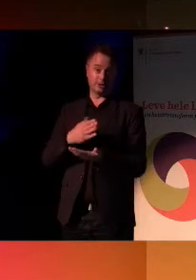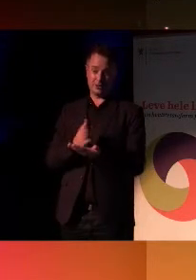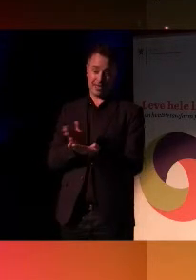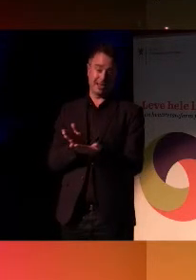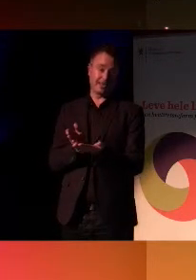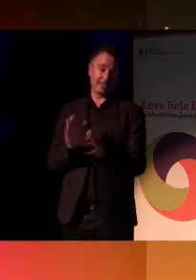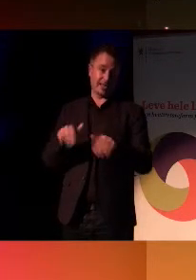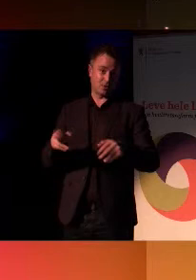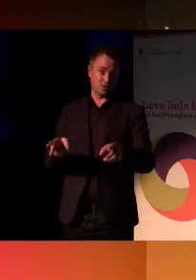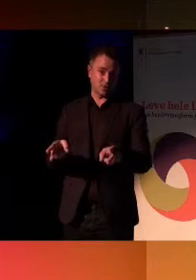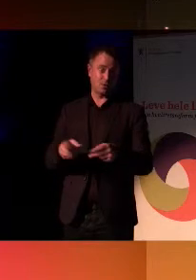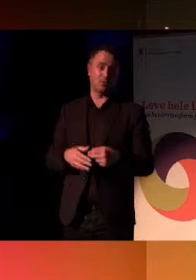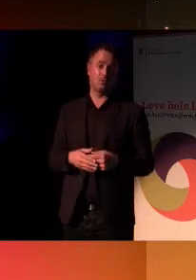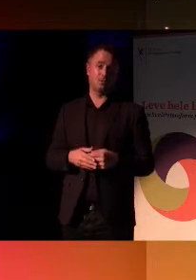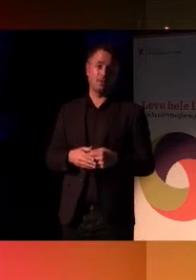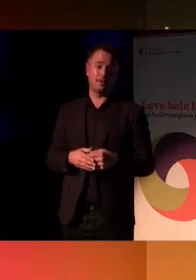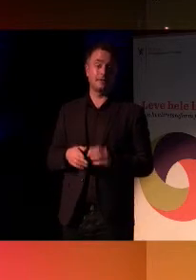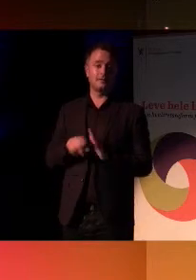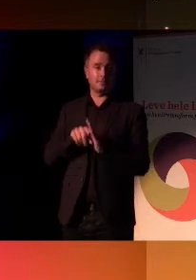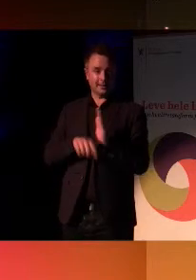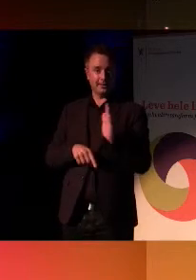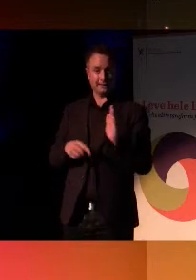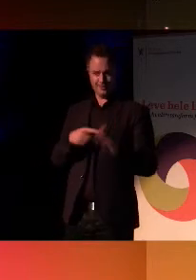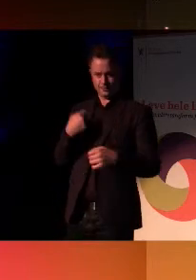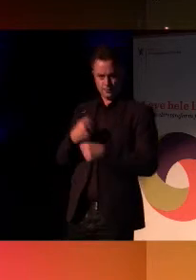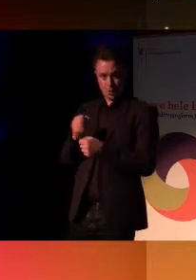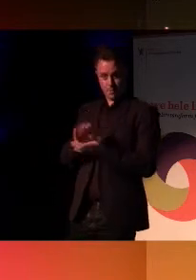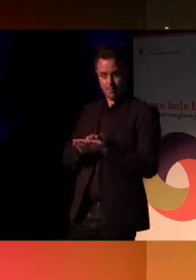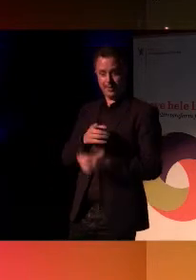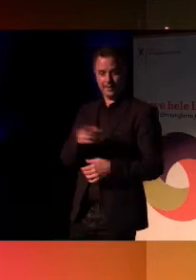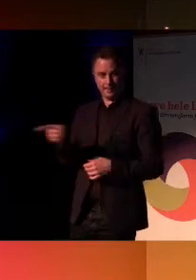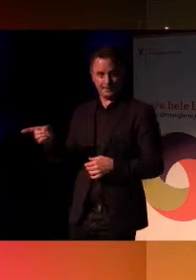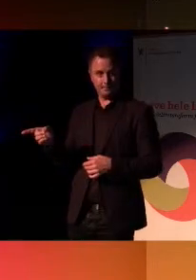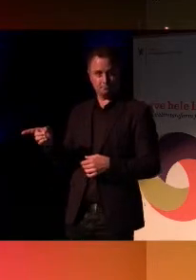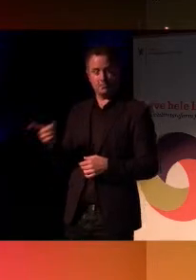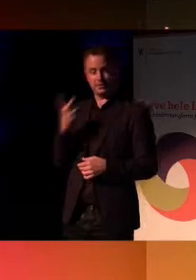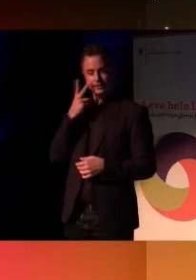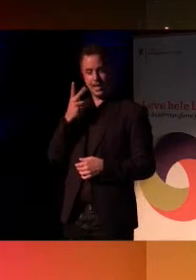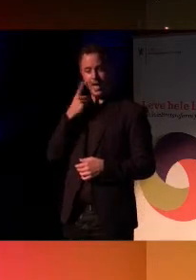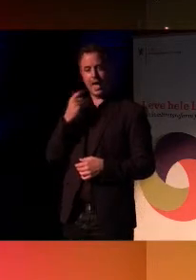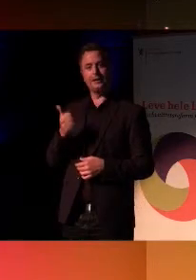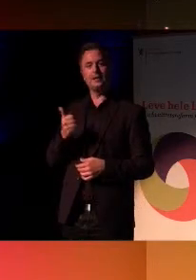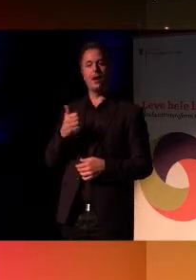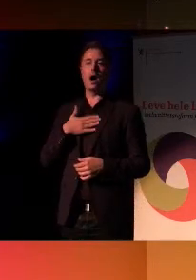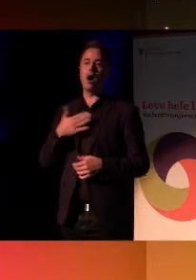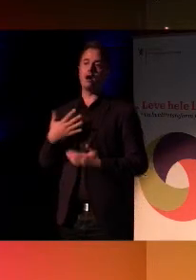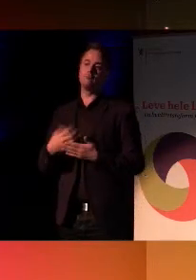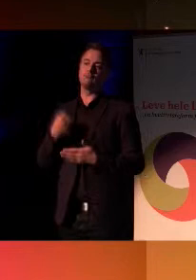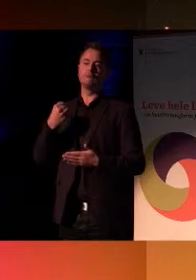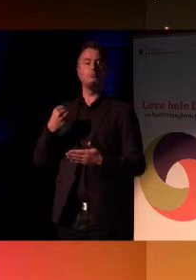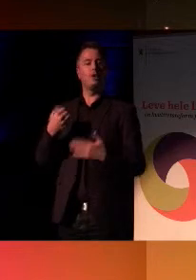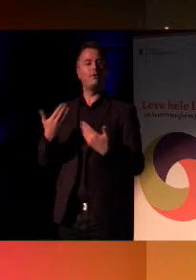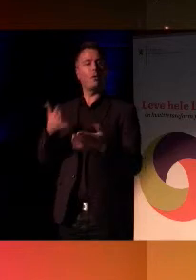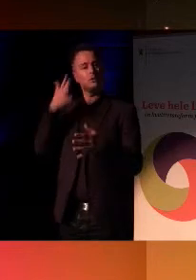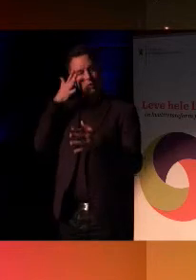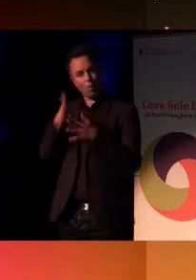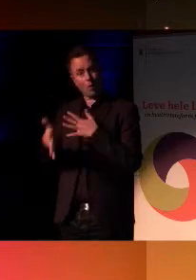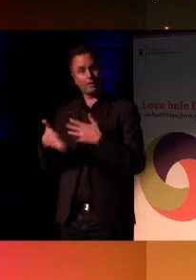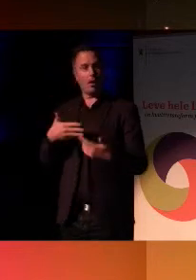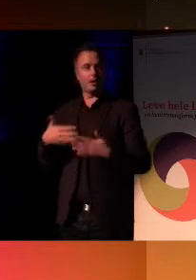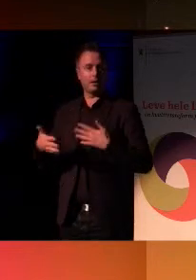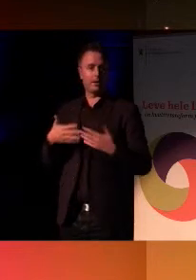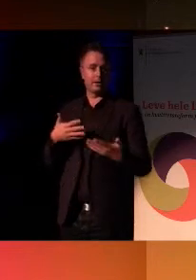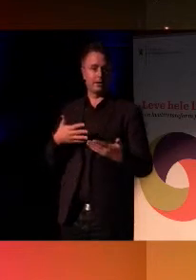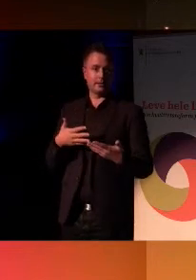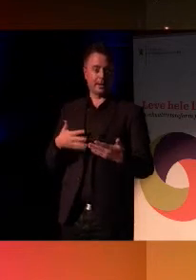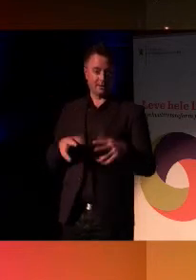Samtidig så vet vi de som jobber med eldre, at eldre kan ha god nytte av psykologisk behandling. Og den studien som jeg har